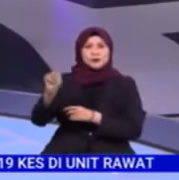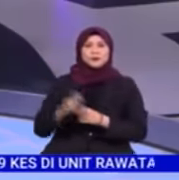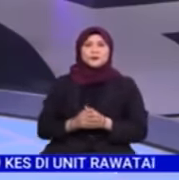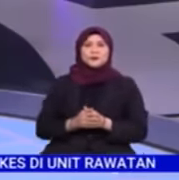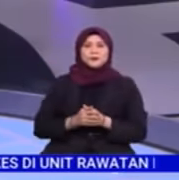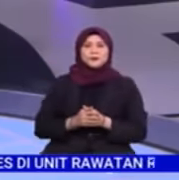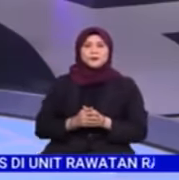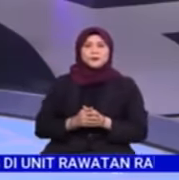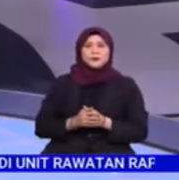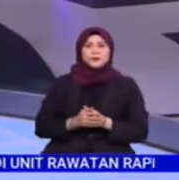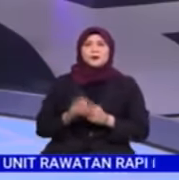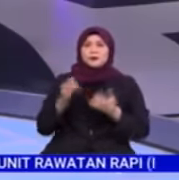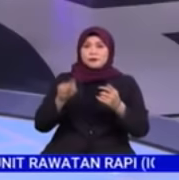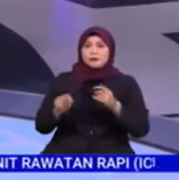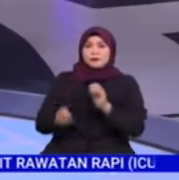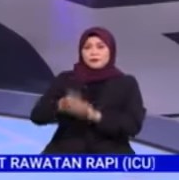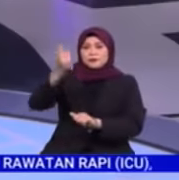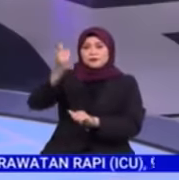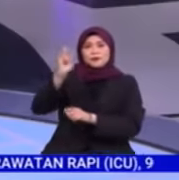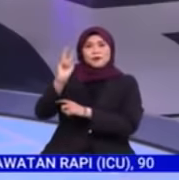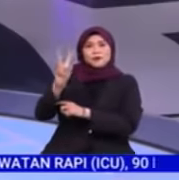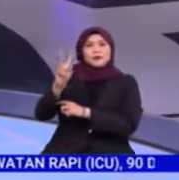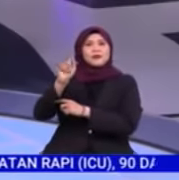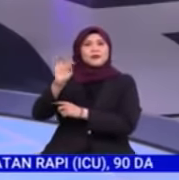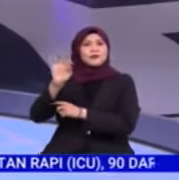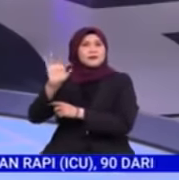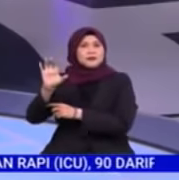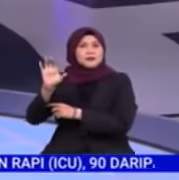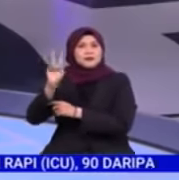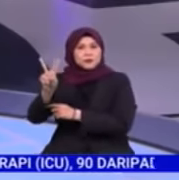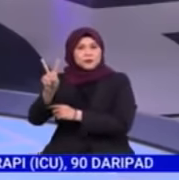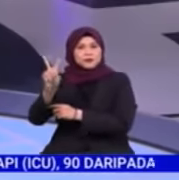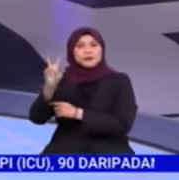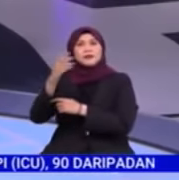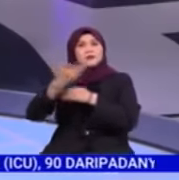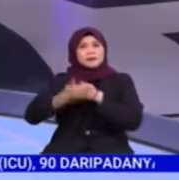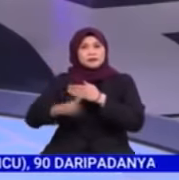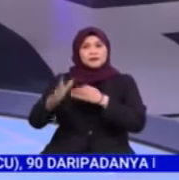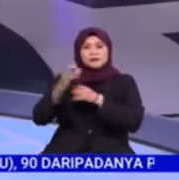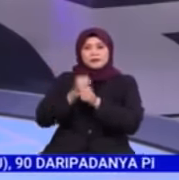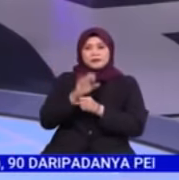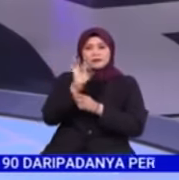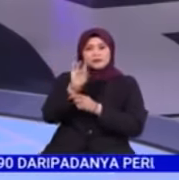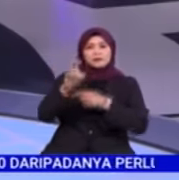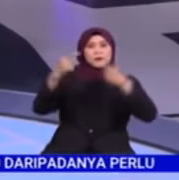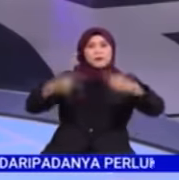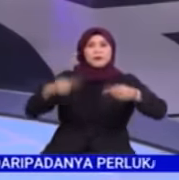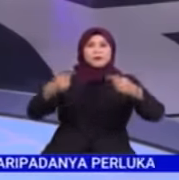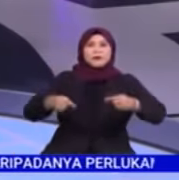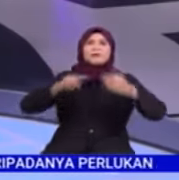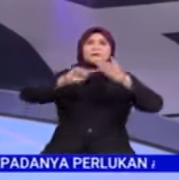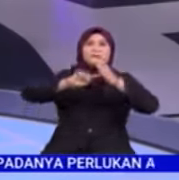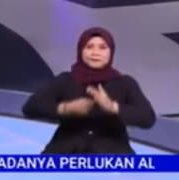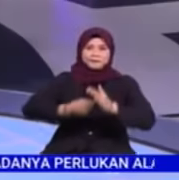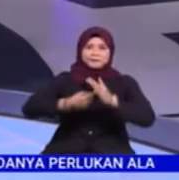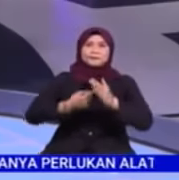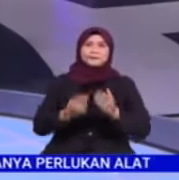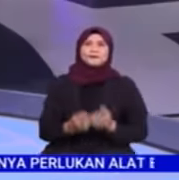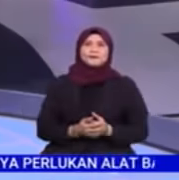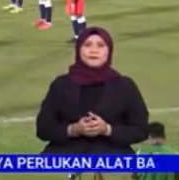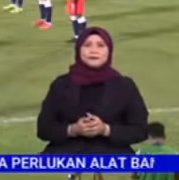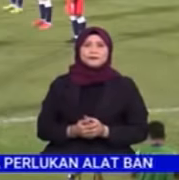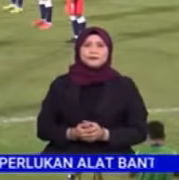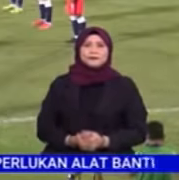itu juga adalah kemenangan kedua waktu fc2 pada musim ini selepas 8 berlawanan langsung ke